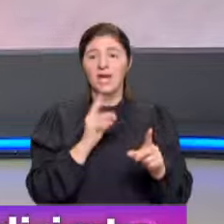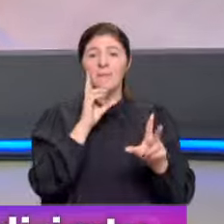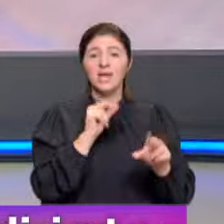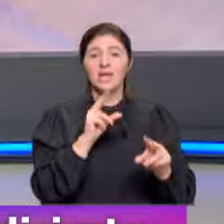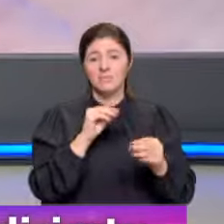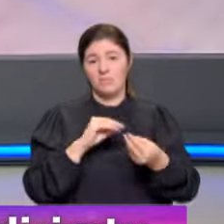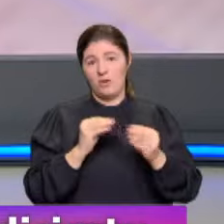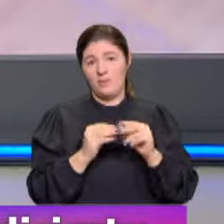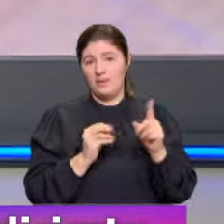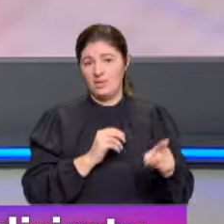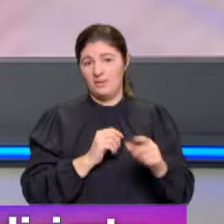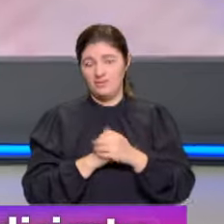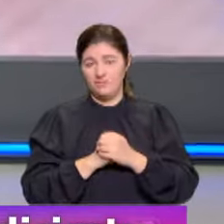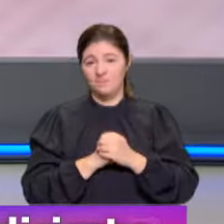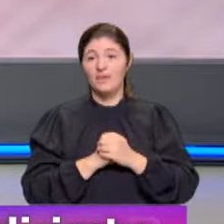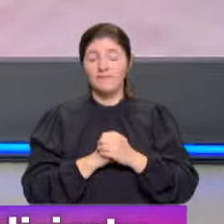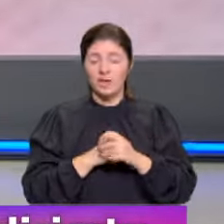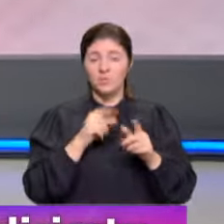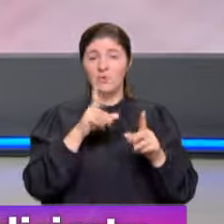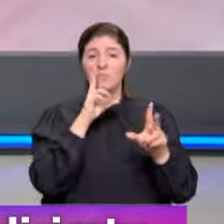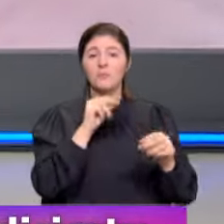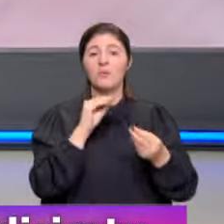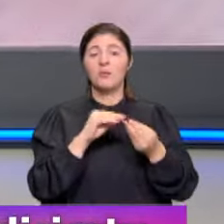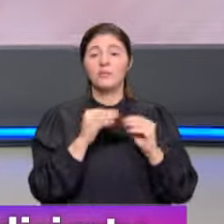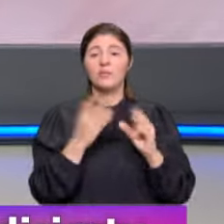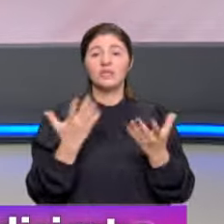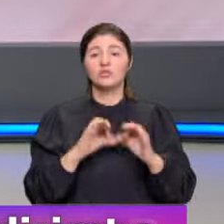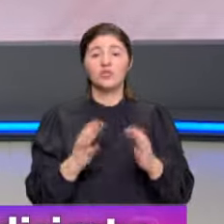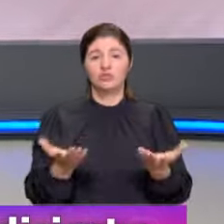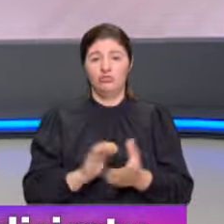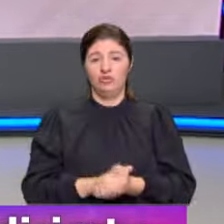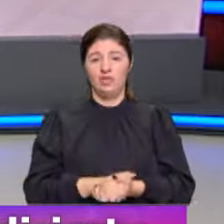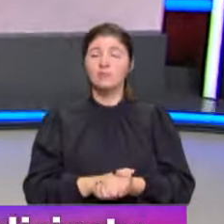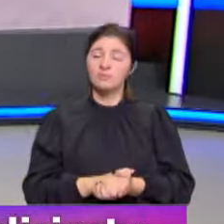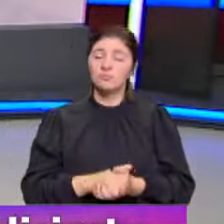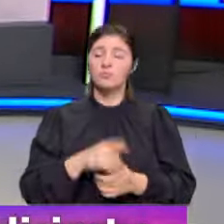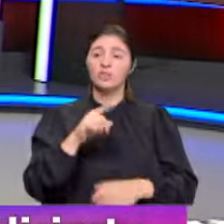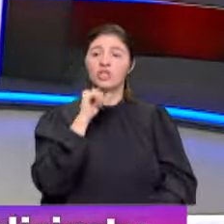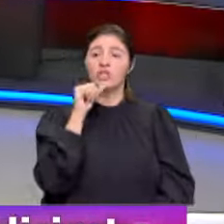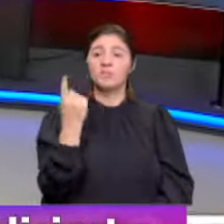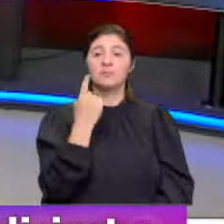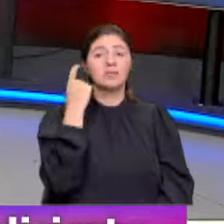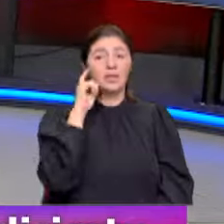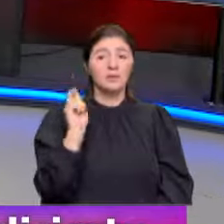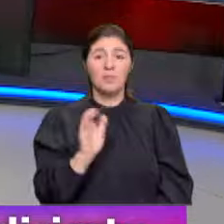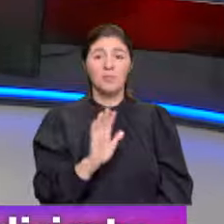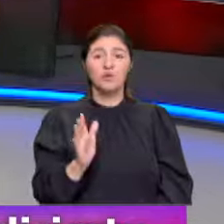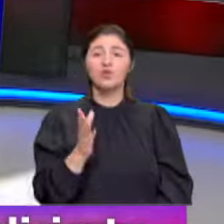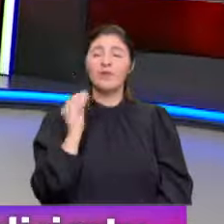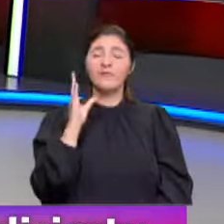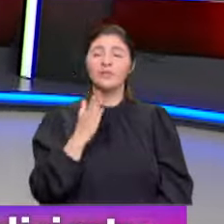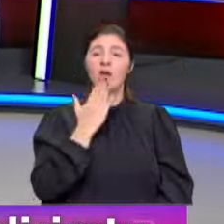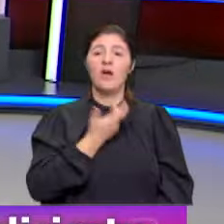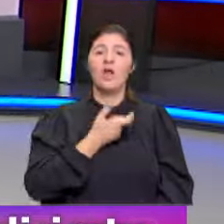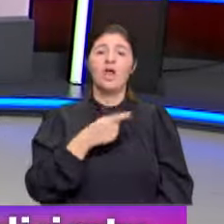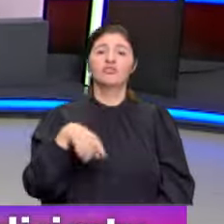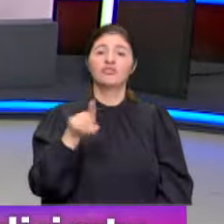barınma problemi Eee ve bu barınma problemi nasıl çözülecek bunu Hiçbirimiz tahmin bile edemiyoruz pek çok